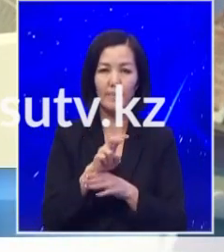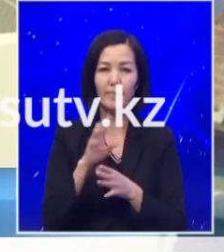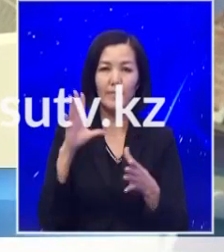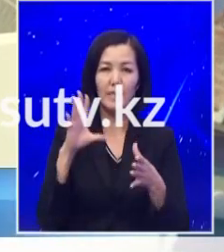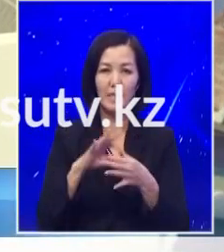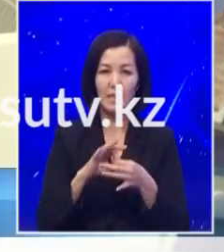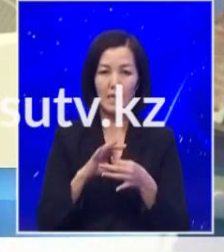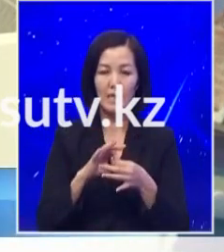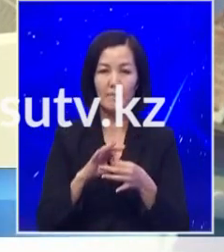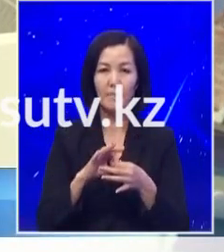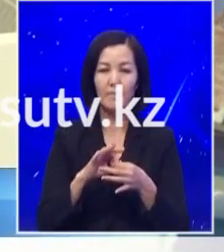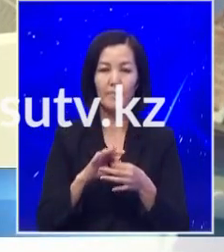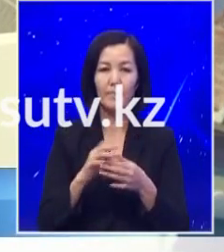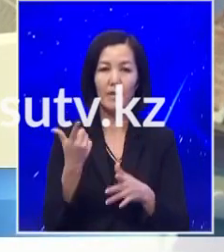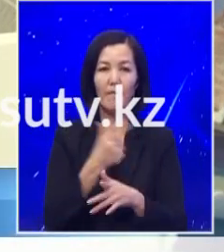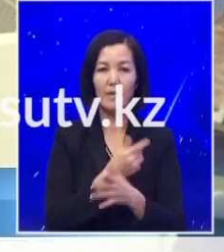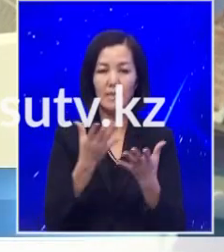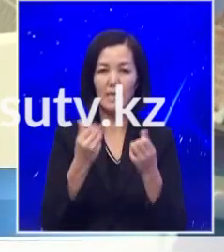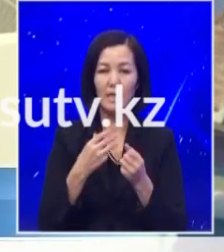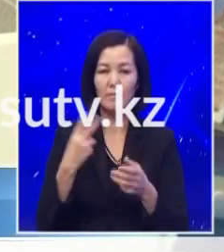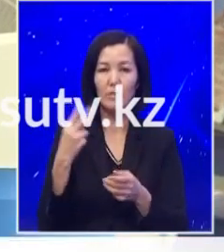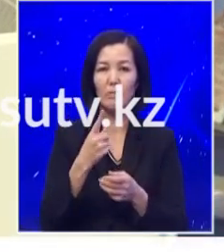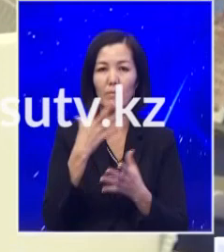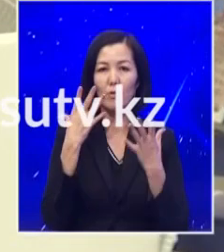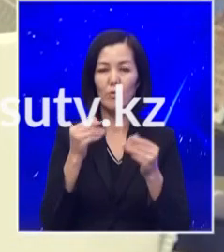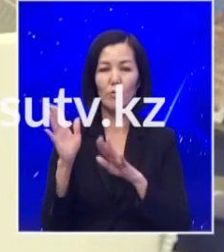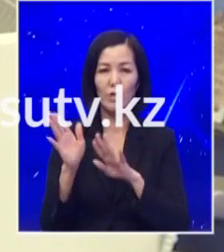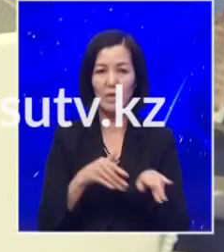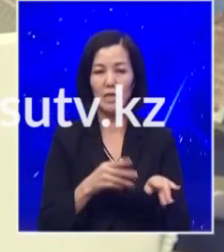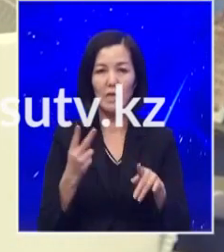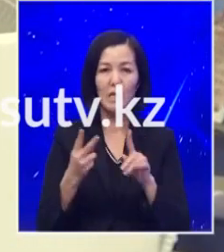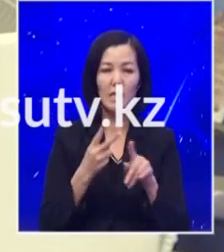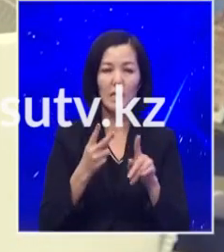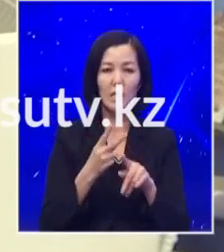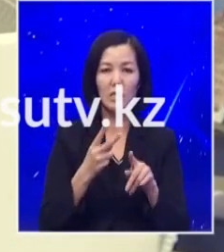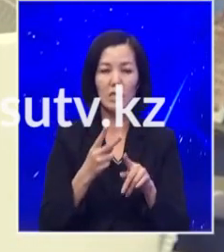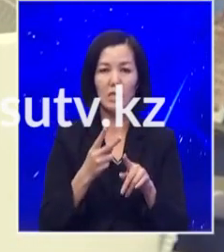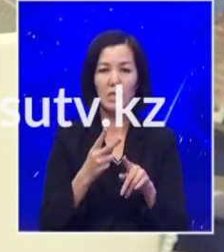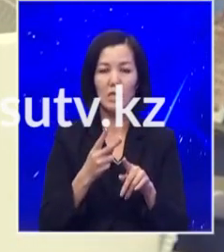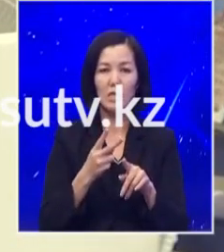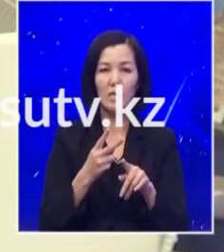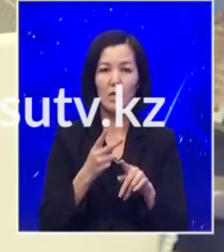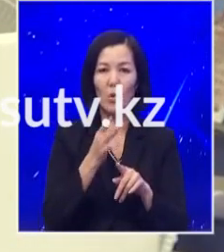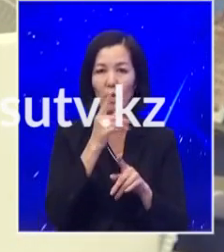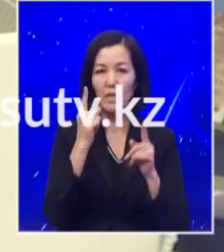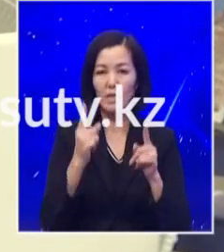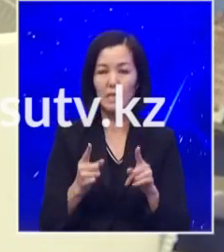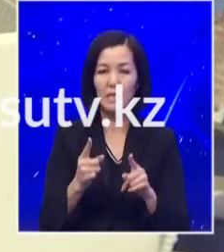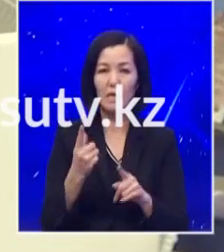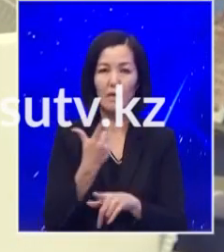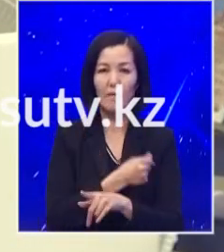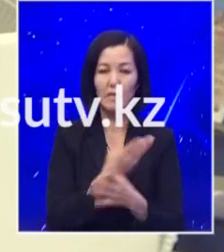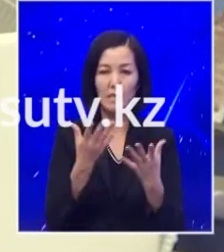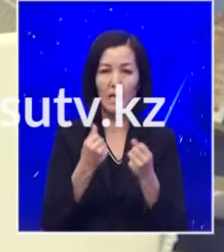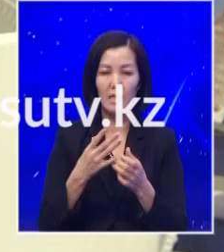тіркеліп, сол вакцинаны алдым. 21 күн өткеннен кейін барып, екінші кезең вакцинаны алдым. Бір жарым айдың